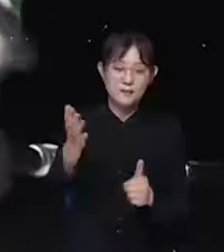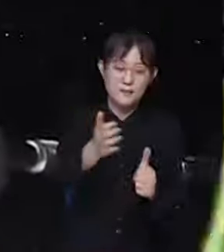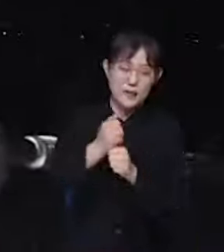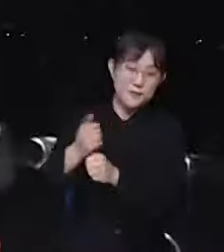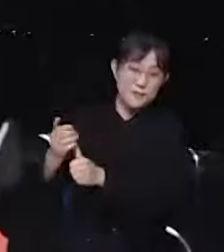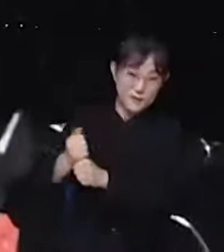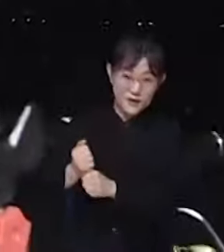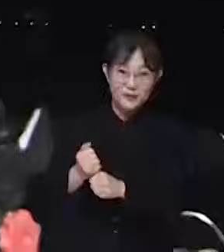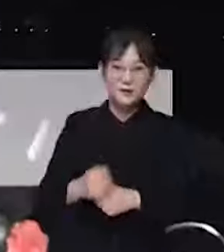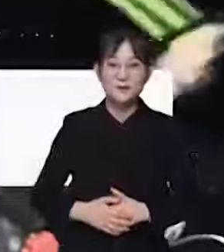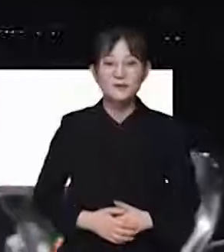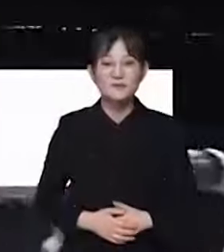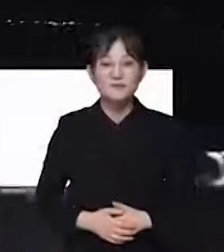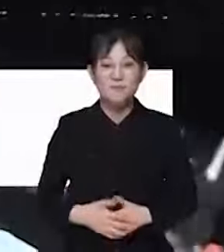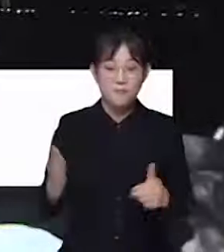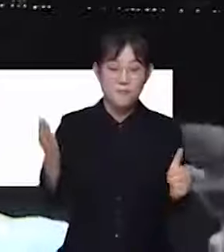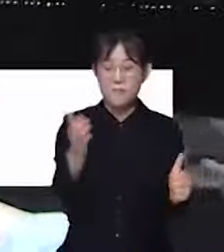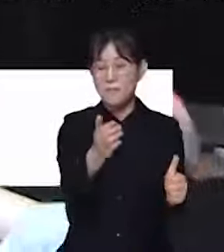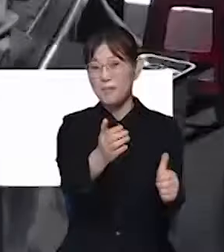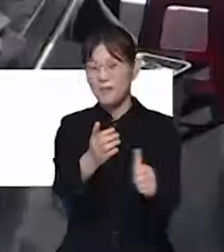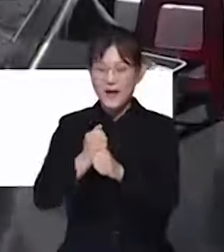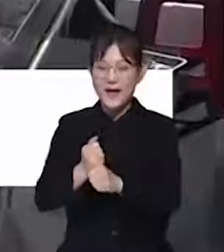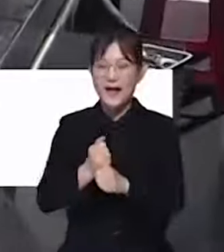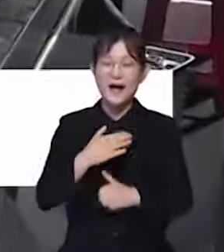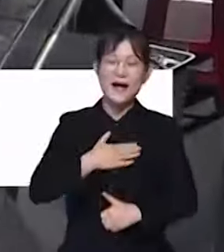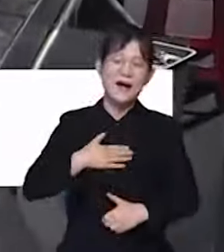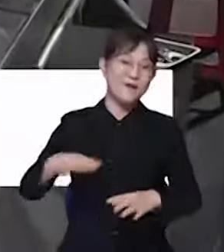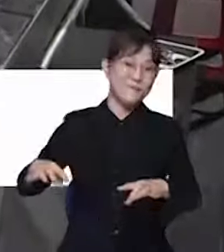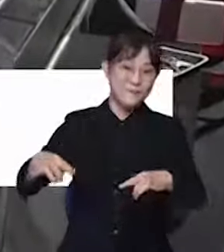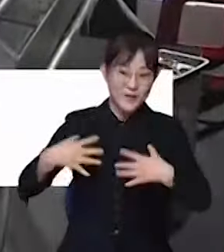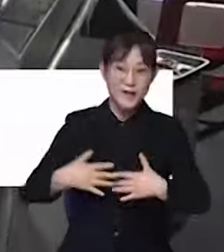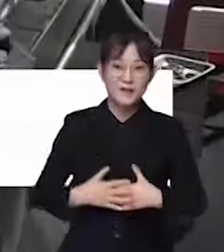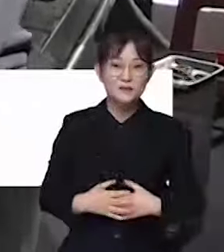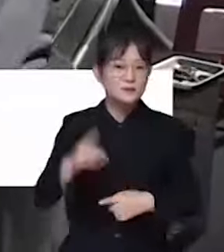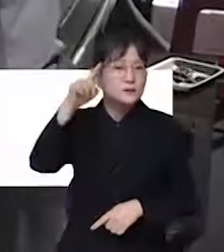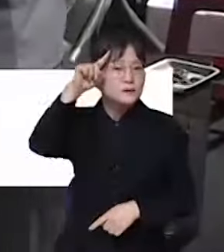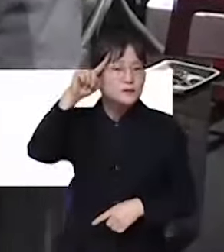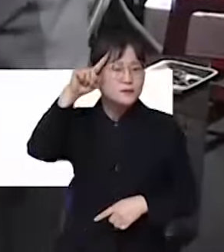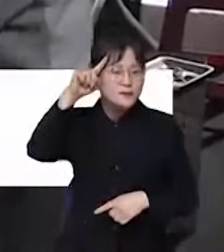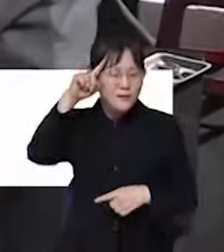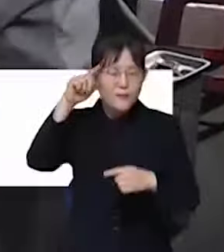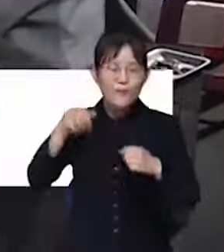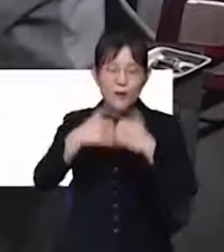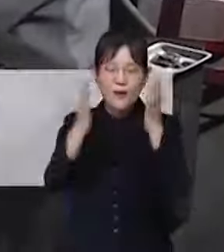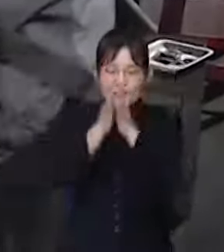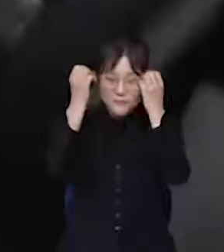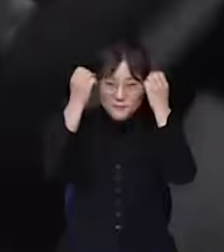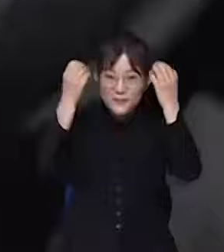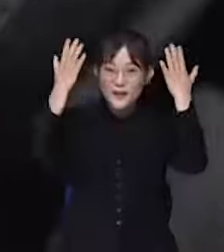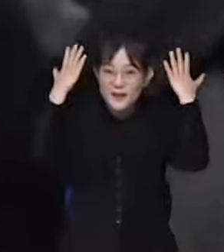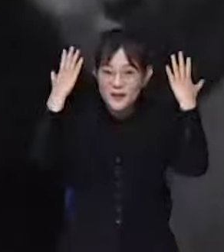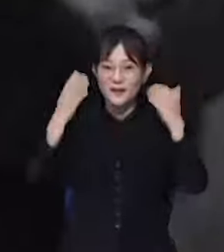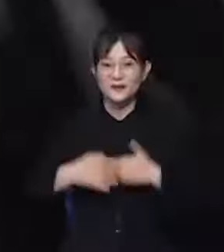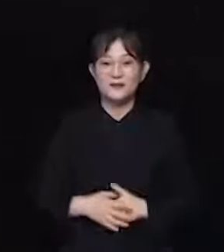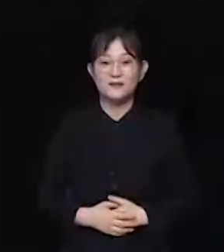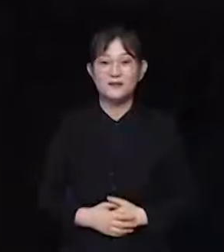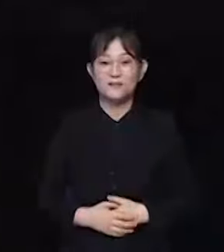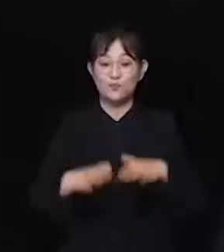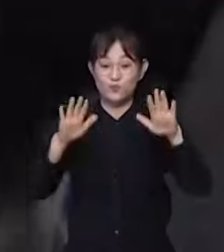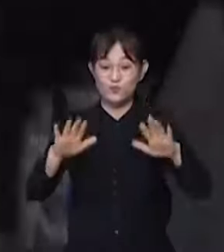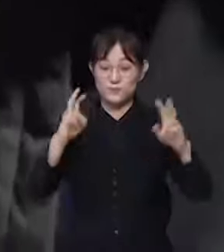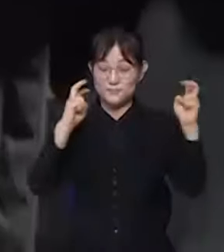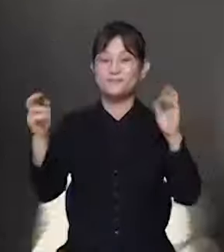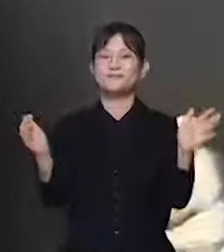올라옵니다. 갈치를 낚는 짜릿한 순간. 일상에서 쌓였던 스트레스도 함께 사라집니다. 오늘